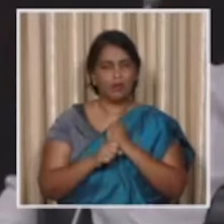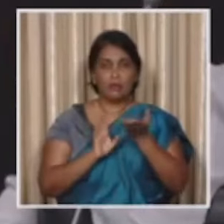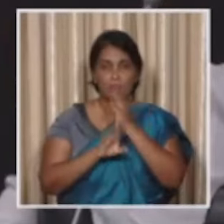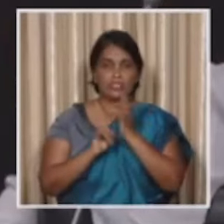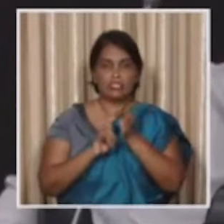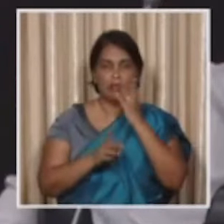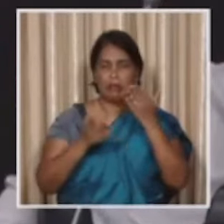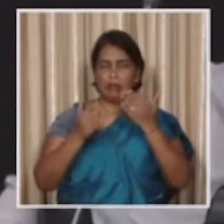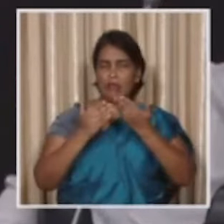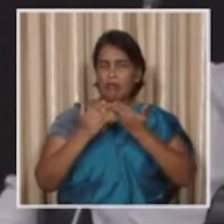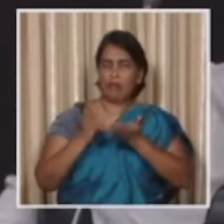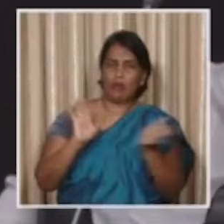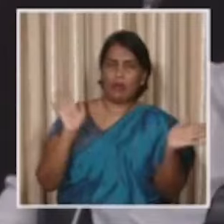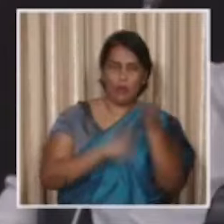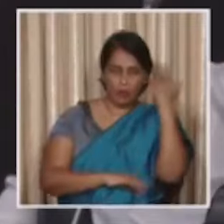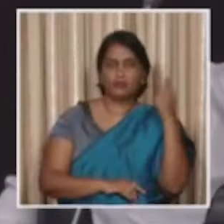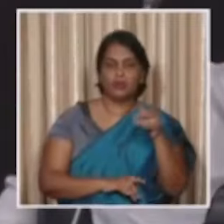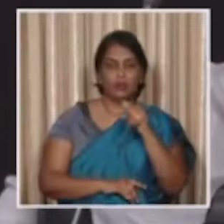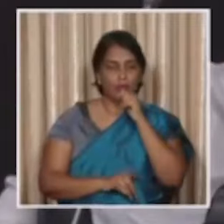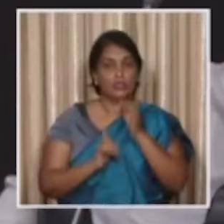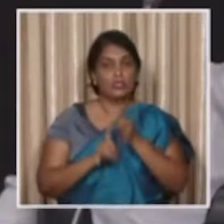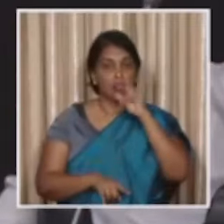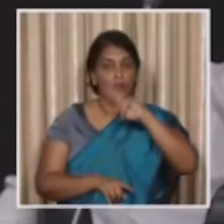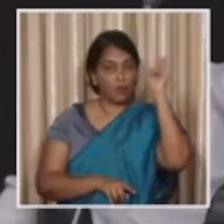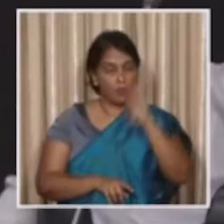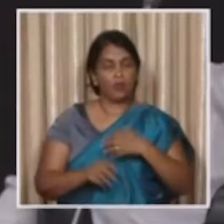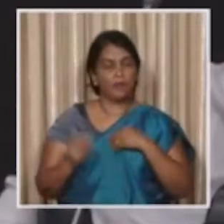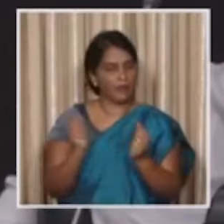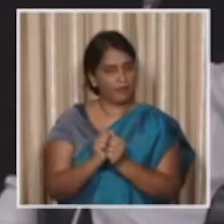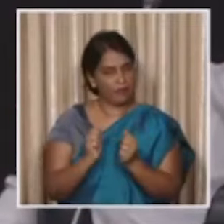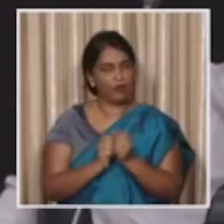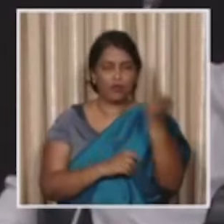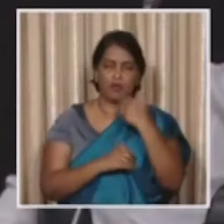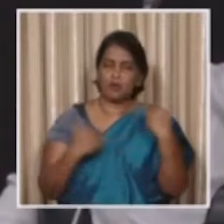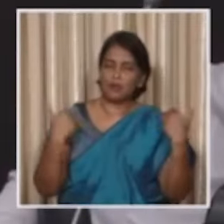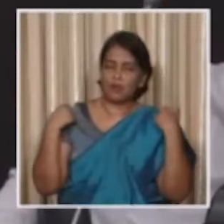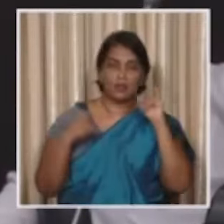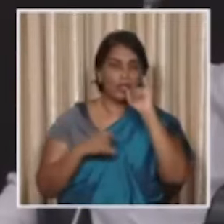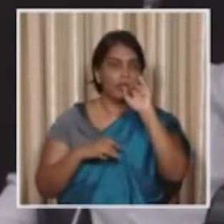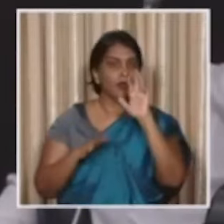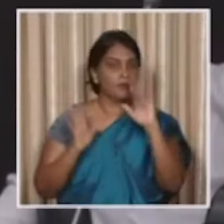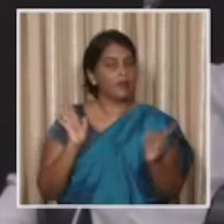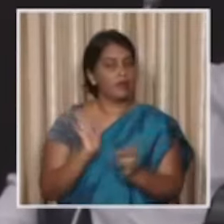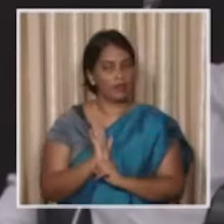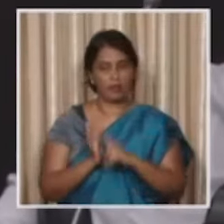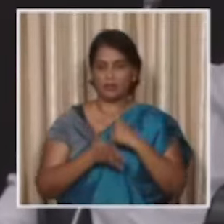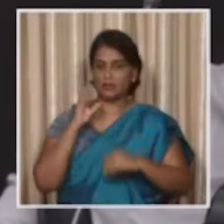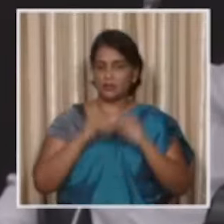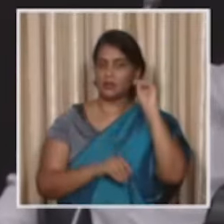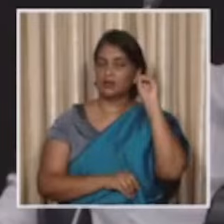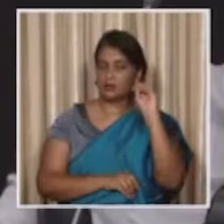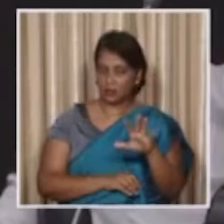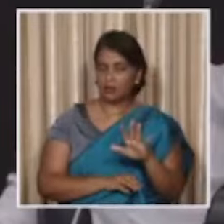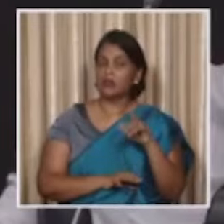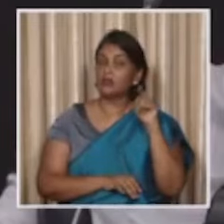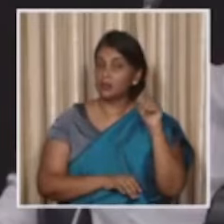කියලා. ඔව් යන්න උනා. එතුමා ජයග්‍රහණය කරවන්න අපිත් වැඩ කරා. කවුරුත් මහන්සියලා 69 ලක්ෂයක් ඡන්දය එතුමාට දුන්නා.